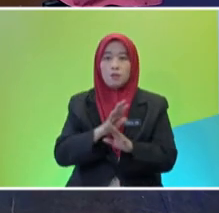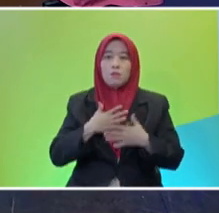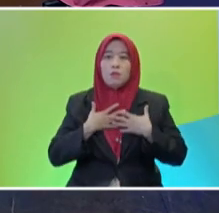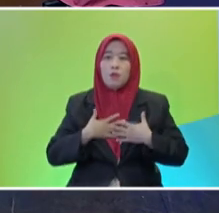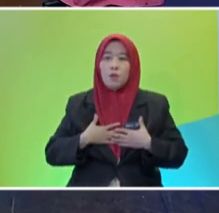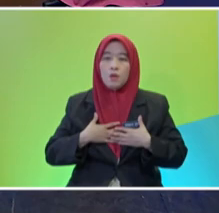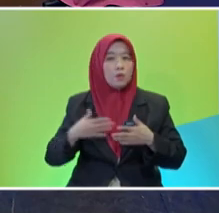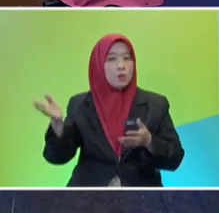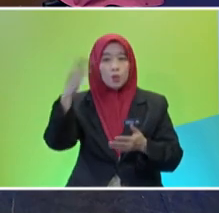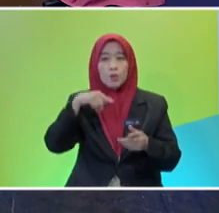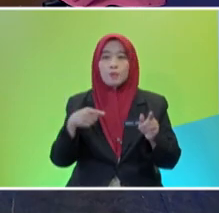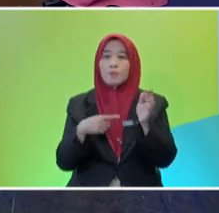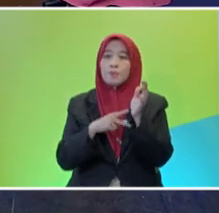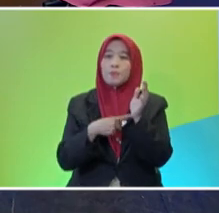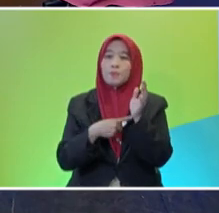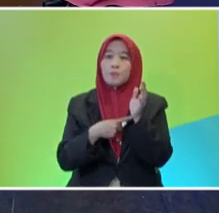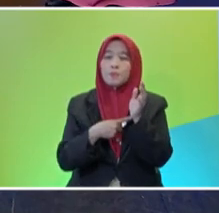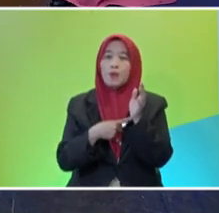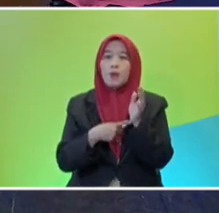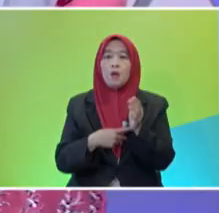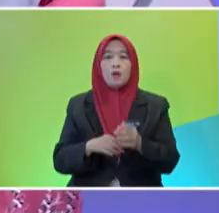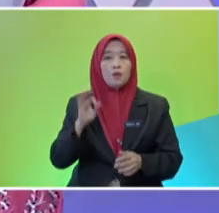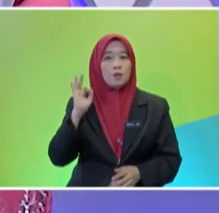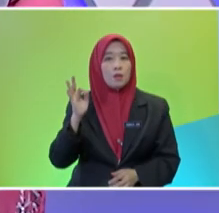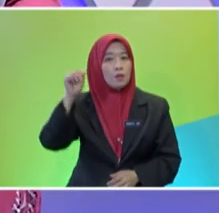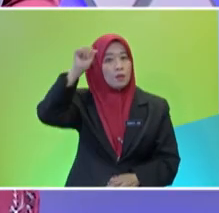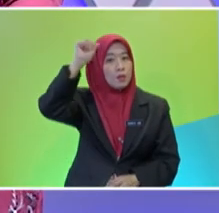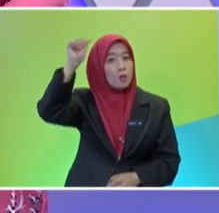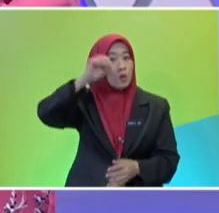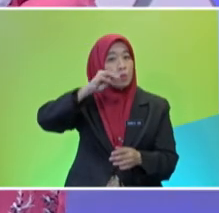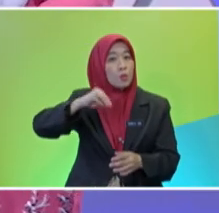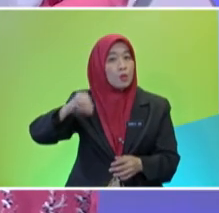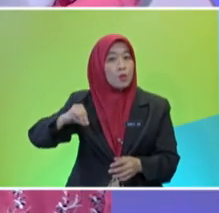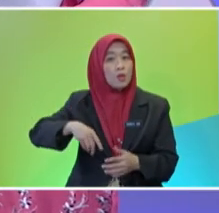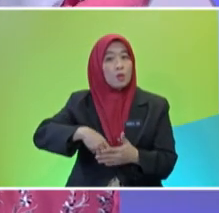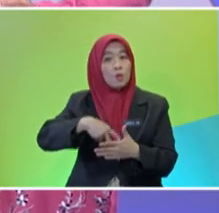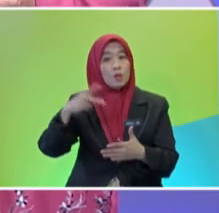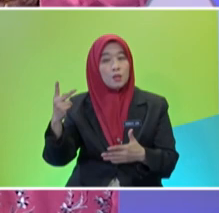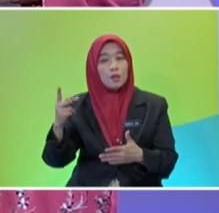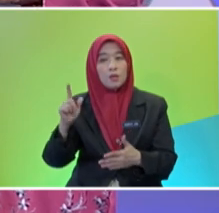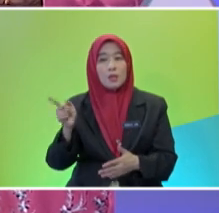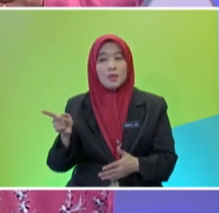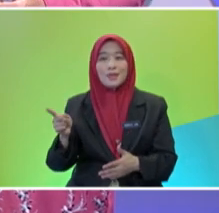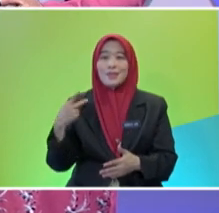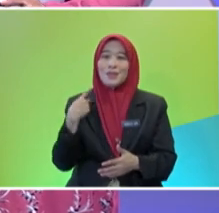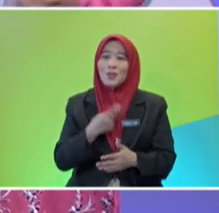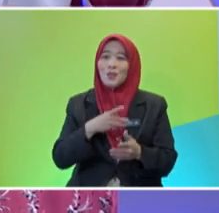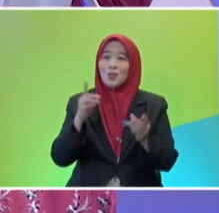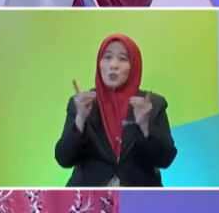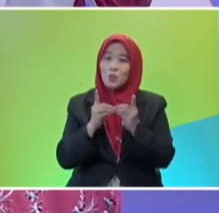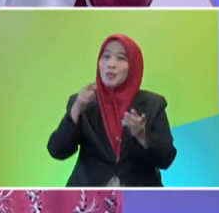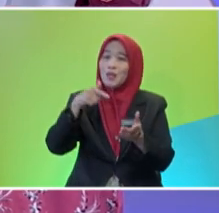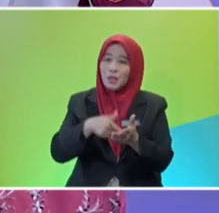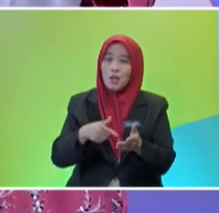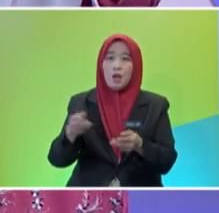Apa kata? Jom Cikgu kita mulakan. Okey, Assalamualaikum murid-murid di luar sana. Kita berjumpa lagi. Okey, hari ini Cikgu harap semua dalam